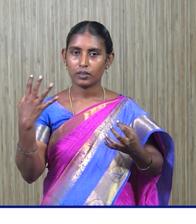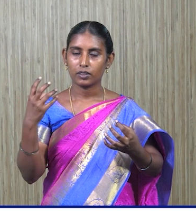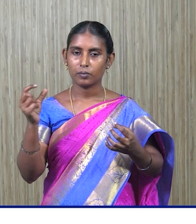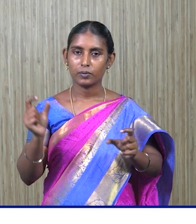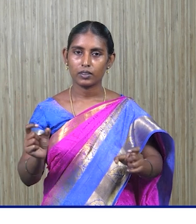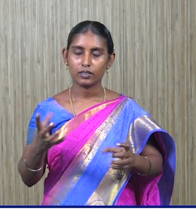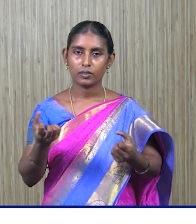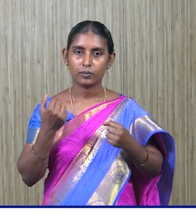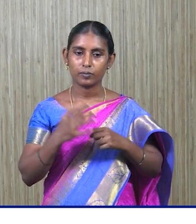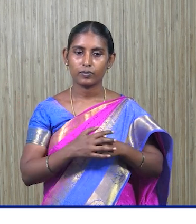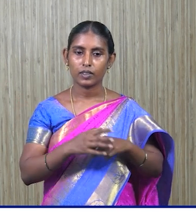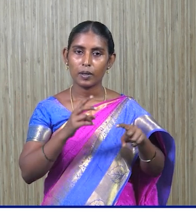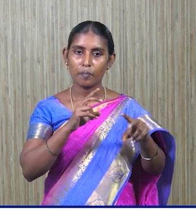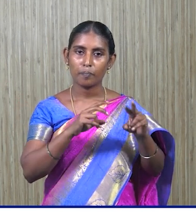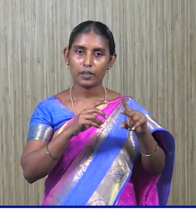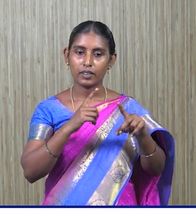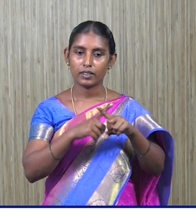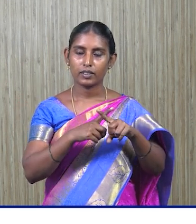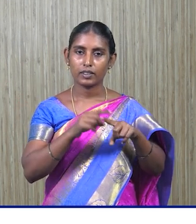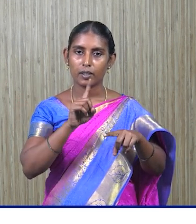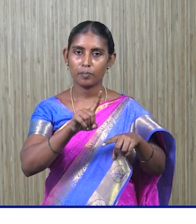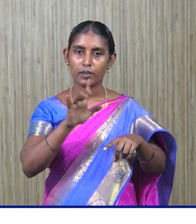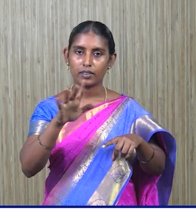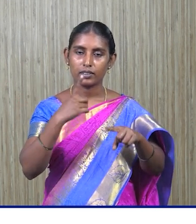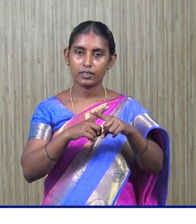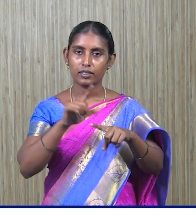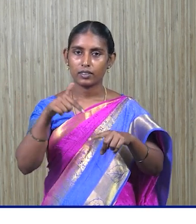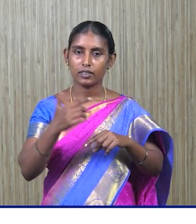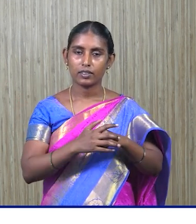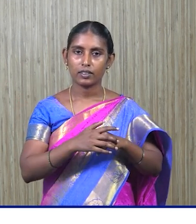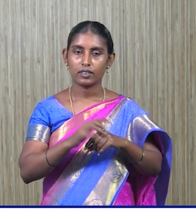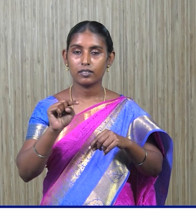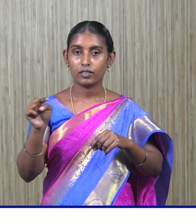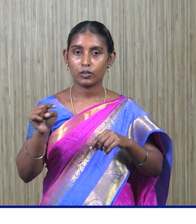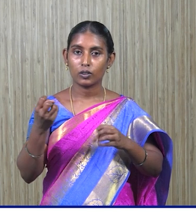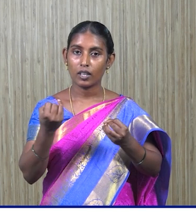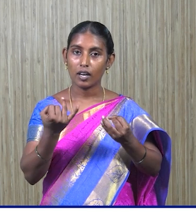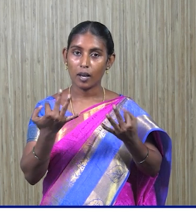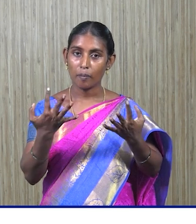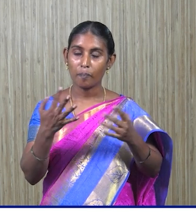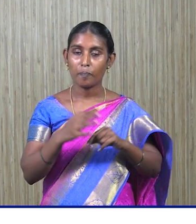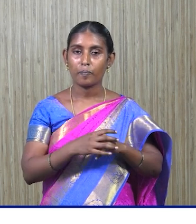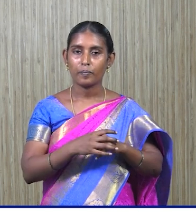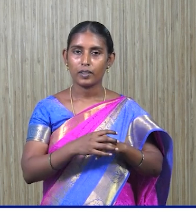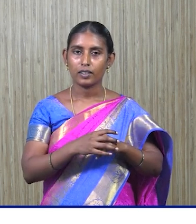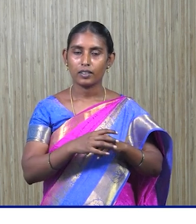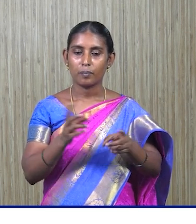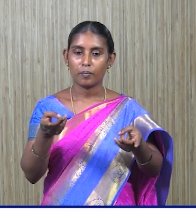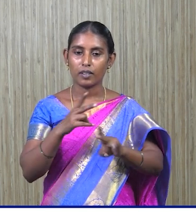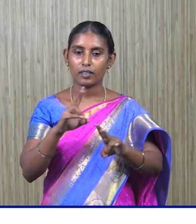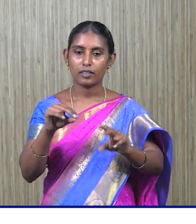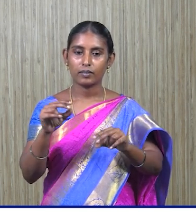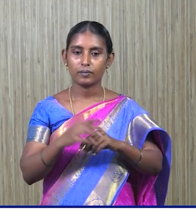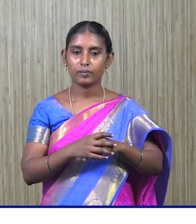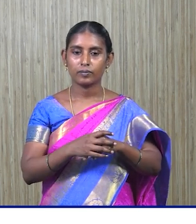12 - 15 - 7 பெருக்குகின்றோம். இஸ் ஈக்குவல் டு அதே எண்கள் தான். எண்களில் எந்த மாற்றம் ஏற்படவில்லை. நாம் ஜோடி மட்டும்தான் மாற்றி சேர்க்கின்றோம்.